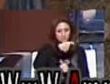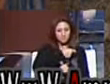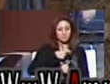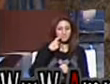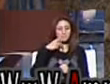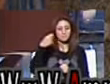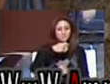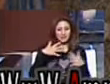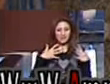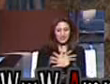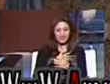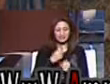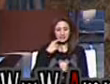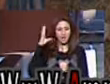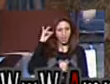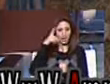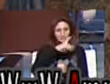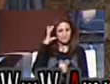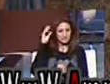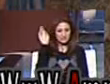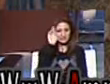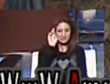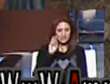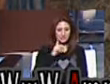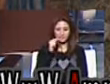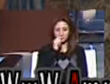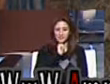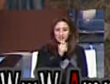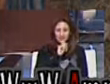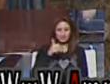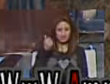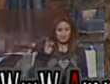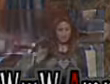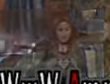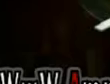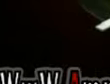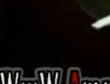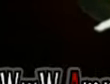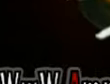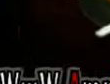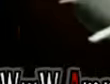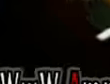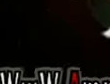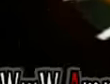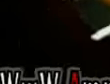التهنئة. من داخل الكاتدرائية بالعباسية، إيمان التوني، 90 دقيقة، قناة المحور.